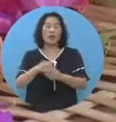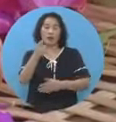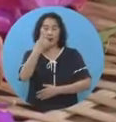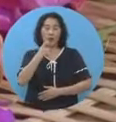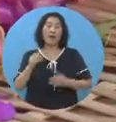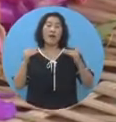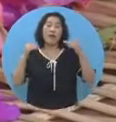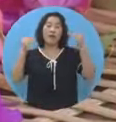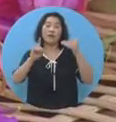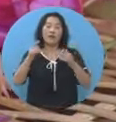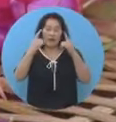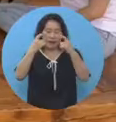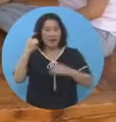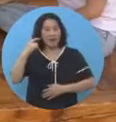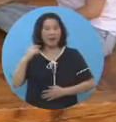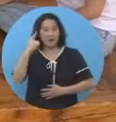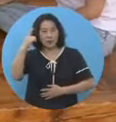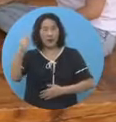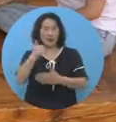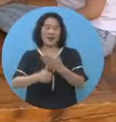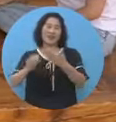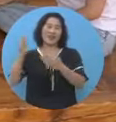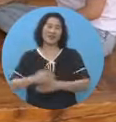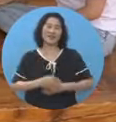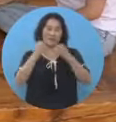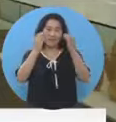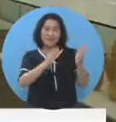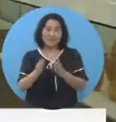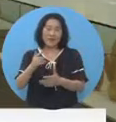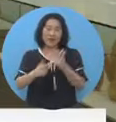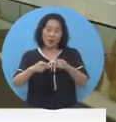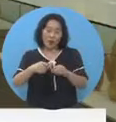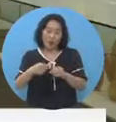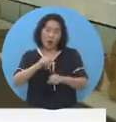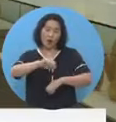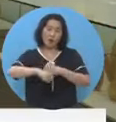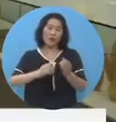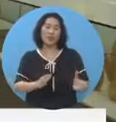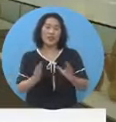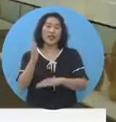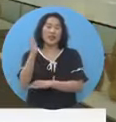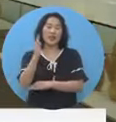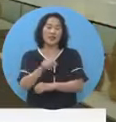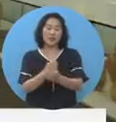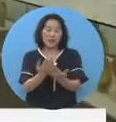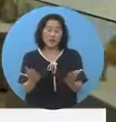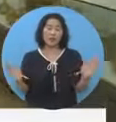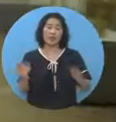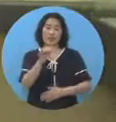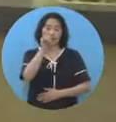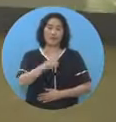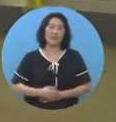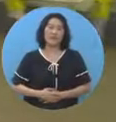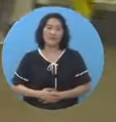배우고 어른들은 어릴 적 추억에 빠져듭니다. 새롭게 마련한 목조각 동물 세계 이야기